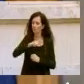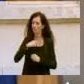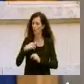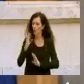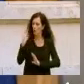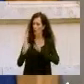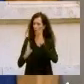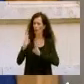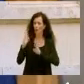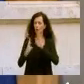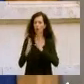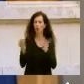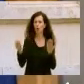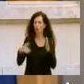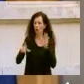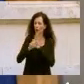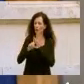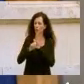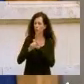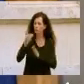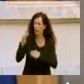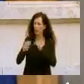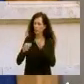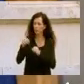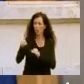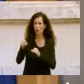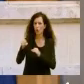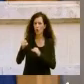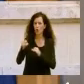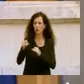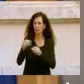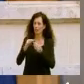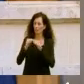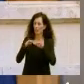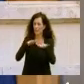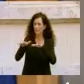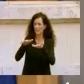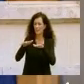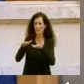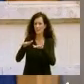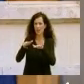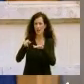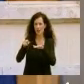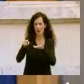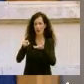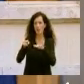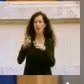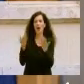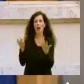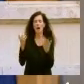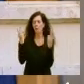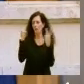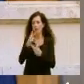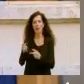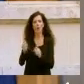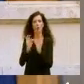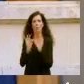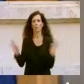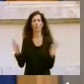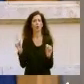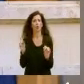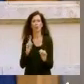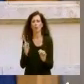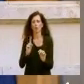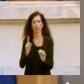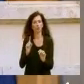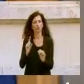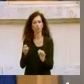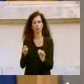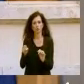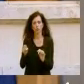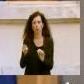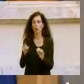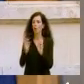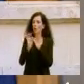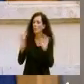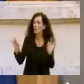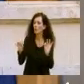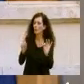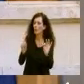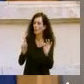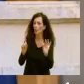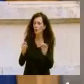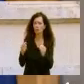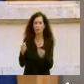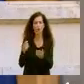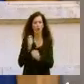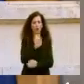legislazione un apparato statuale che non era affatto pronto ad effettuare erogazioni